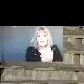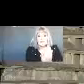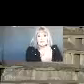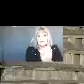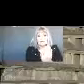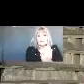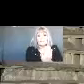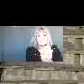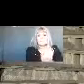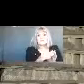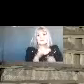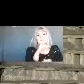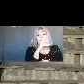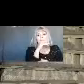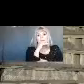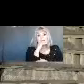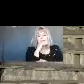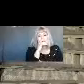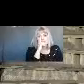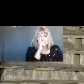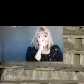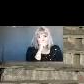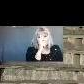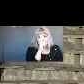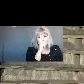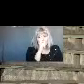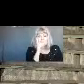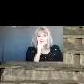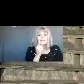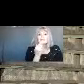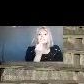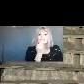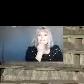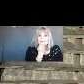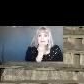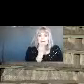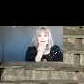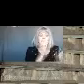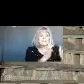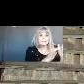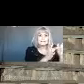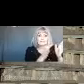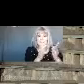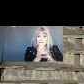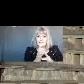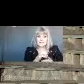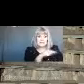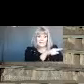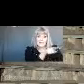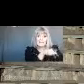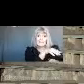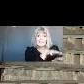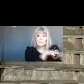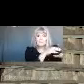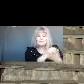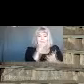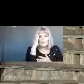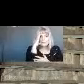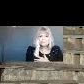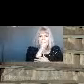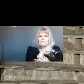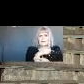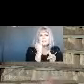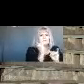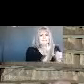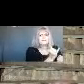eerste plek met een realiteit te doen. Wie is Jesus? Hierdie mense het besef hulle is verkeerd oor Jesus.